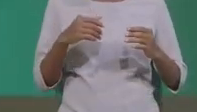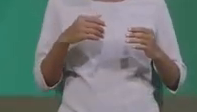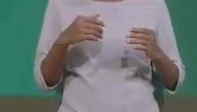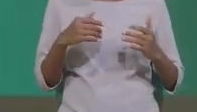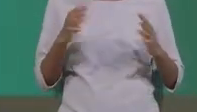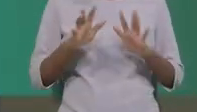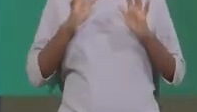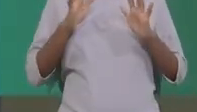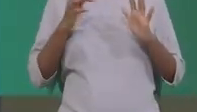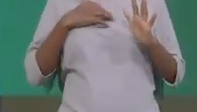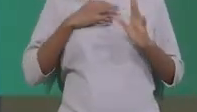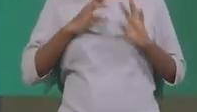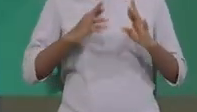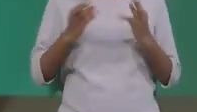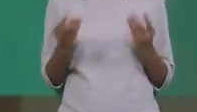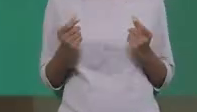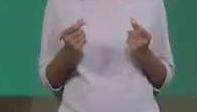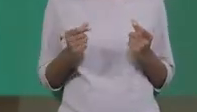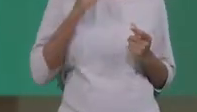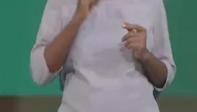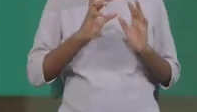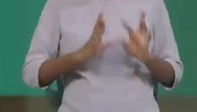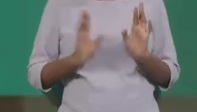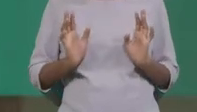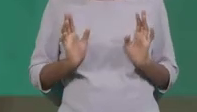Quand nous sentons la panique,